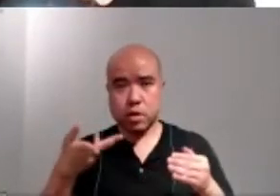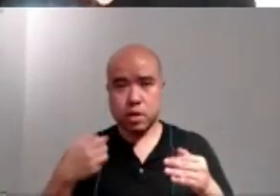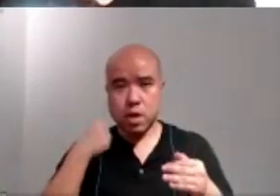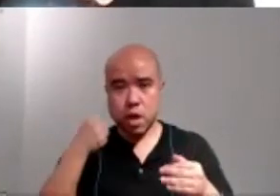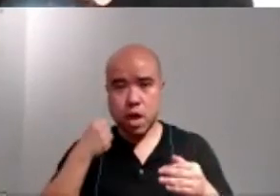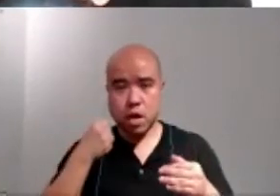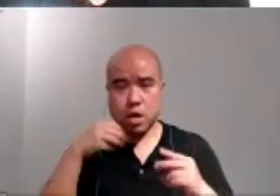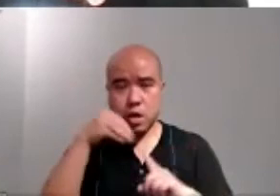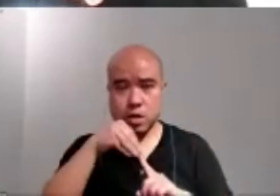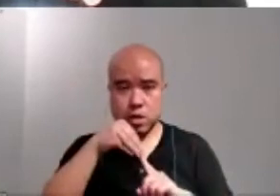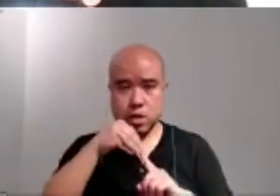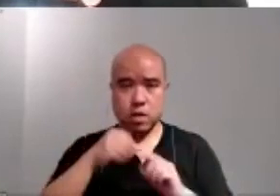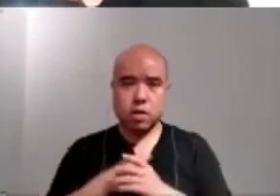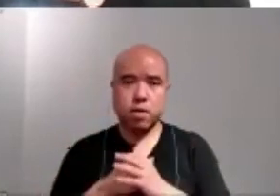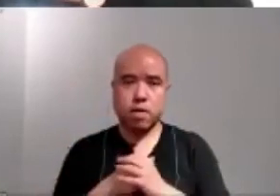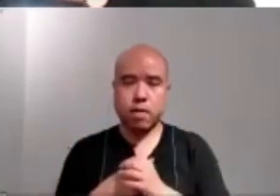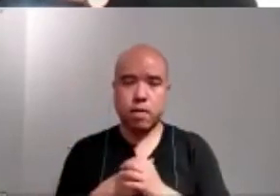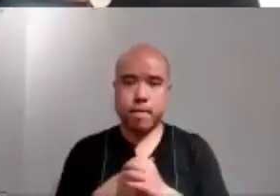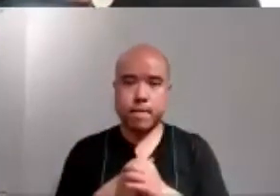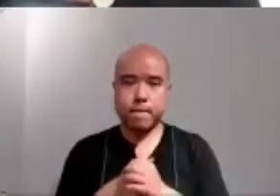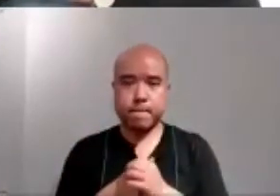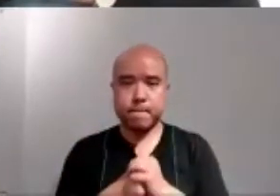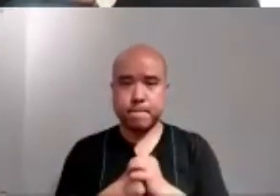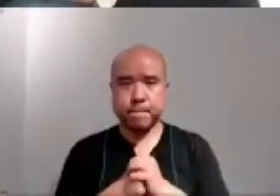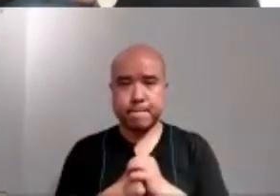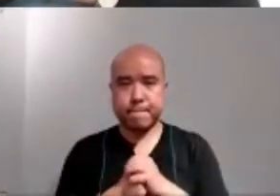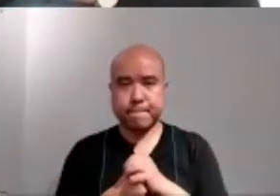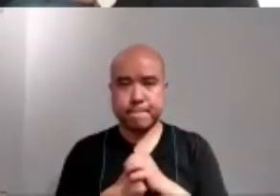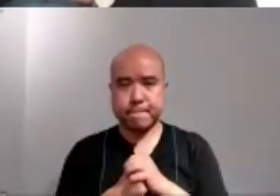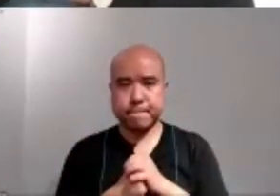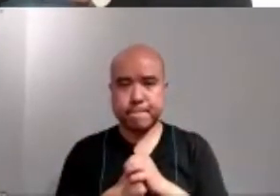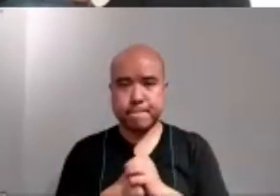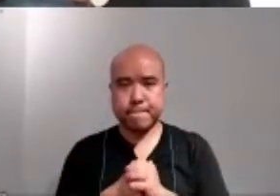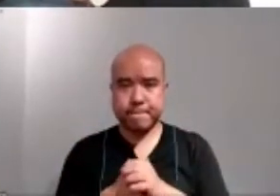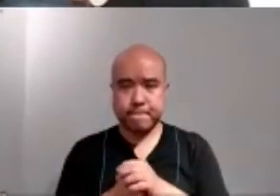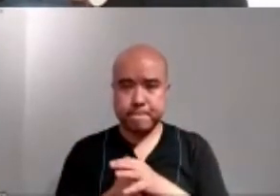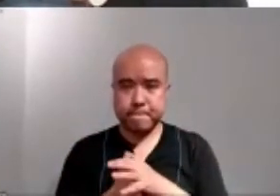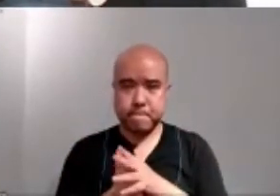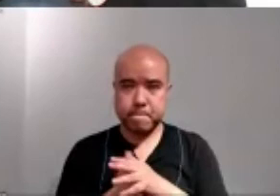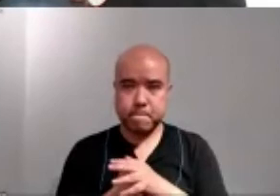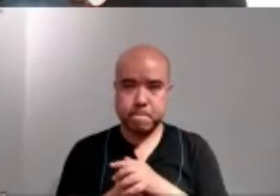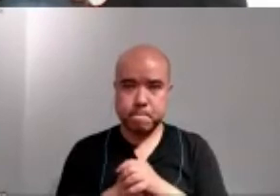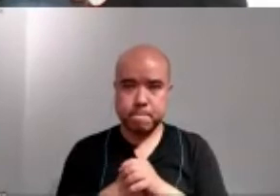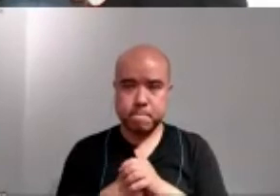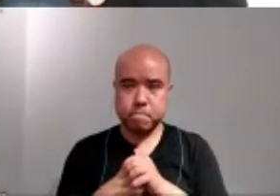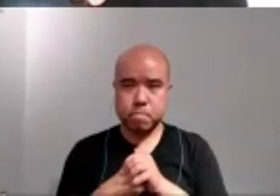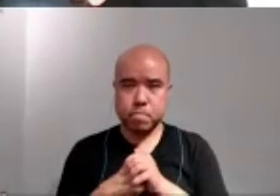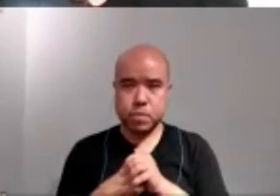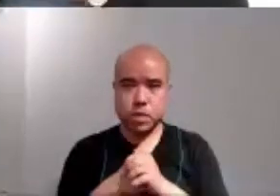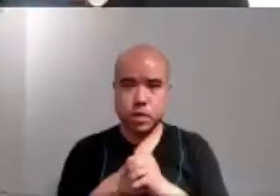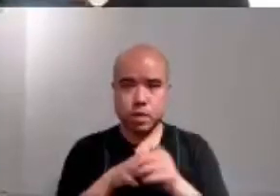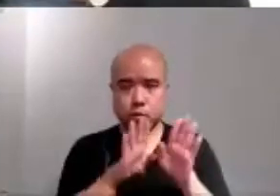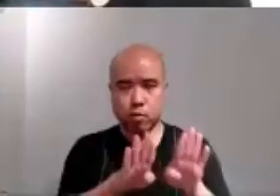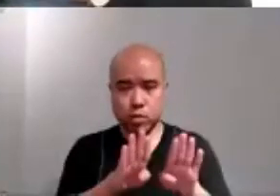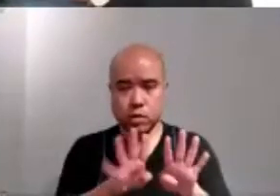变革啦。例如服务上边，我哋就会为店员去提供一个佢哋嘅态度上边嘅训练